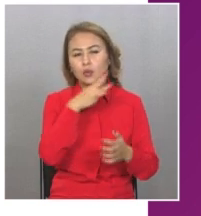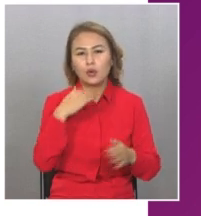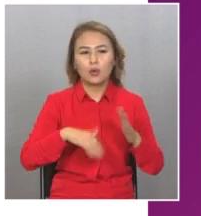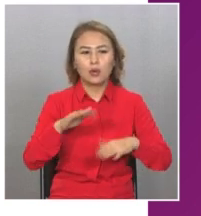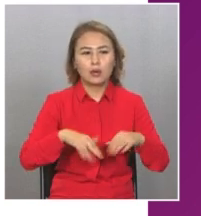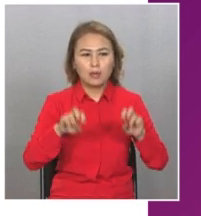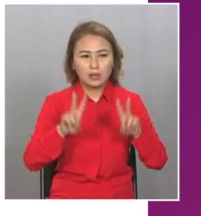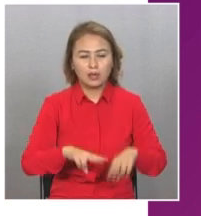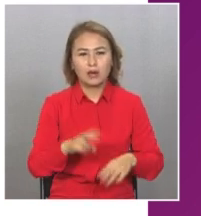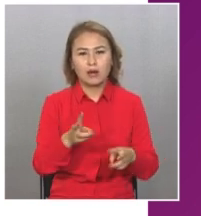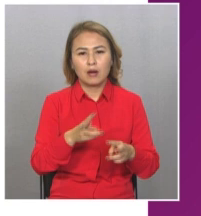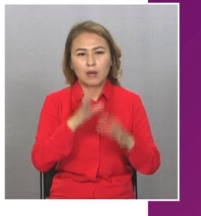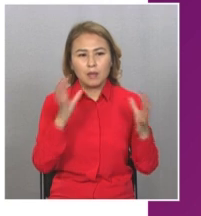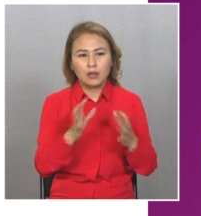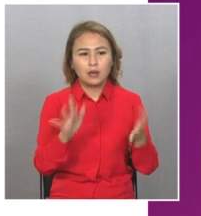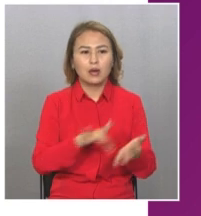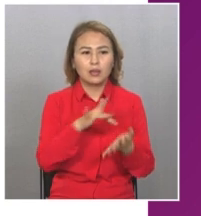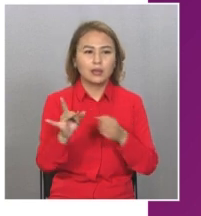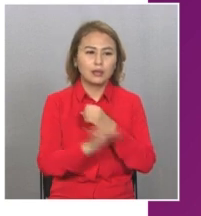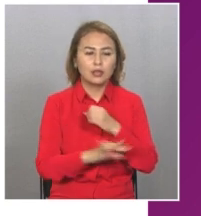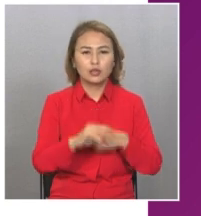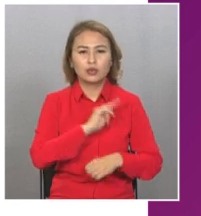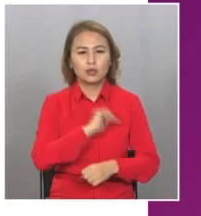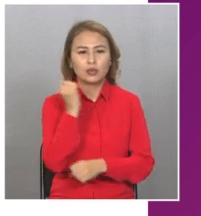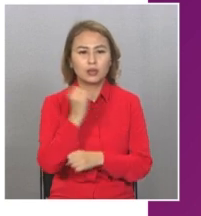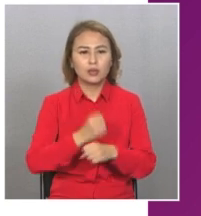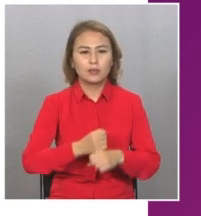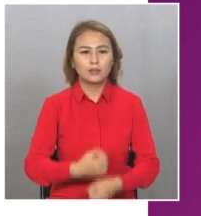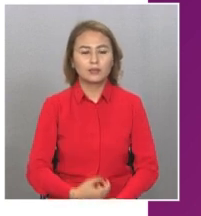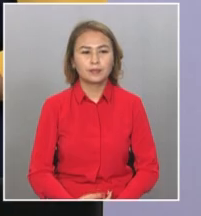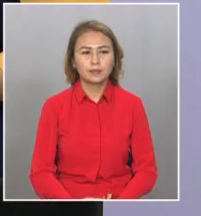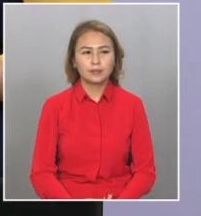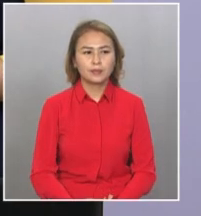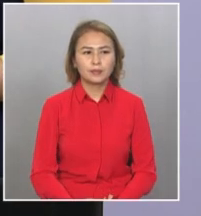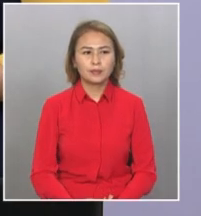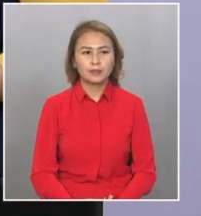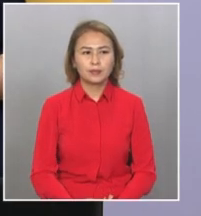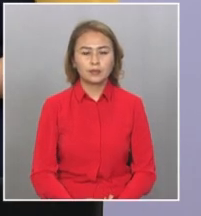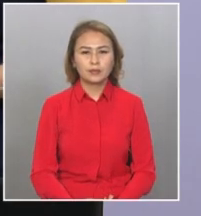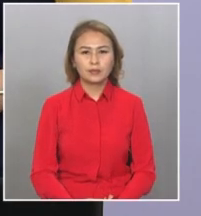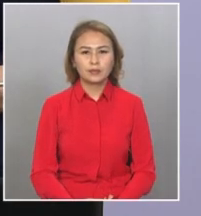қол өнершілер, бақташылар, қалалық кедейлер мен жұмысшылар кірген екен.